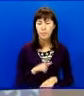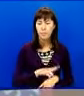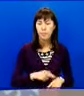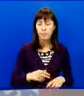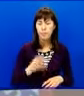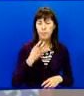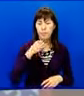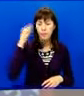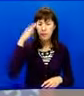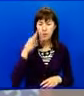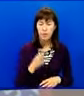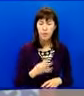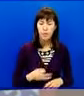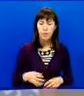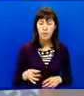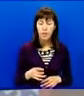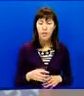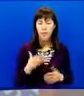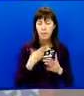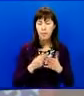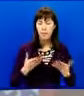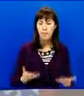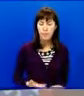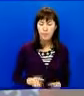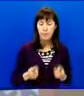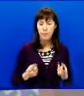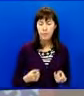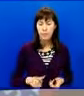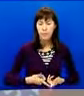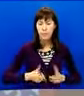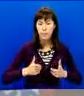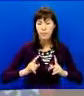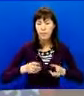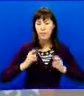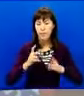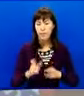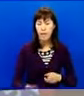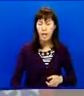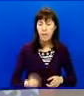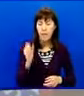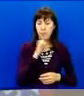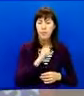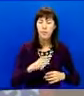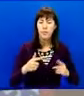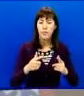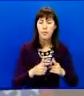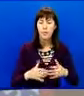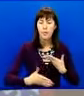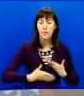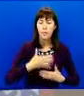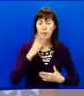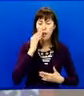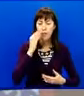Полицейский из Южно-Казахстанской области, рискуя собственной жизнью, задержал вооруженного преступника, скрывавшегося от уголовного наказания